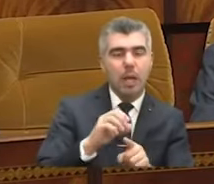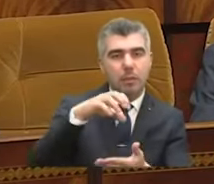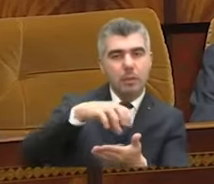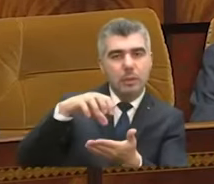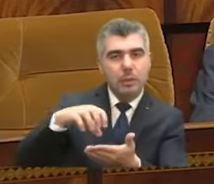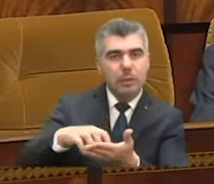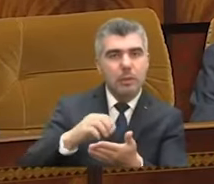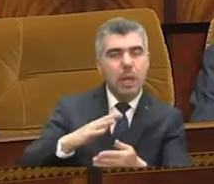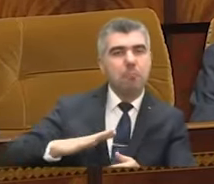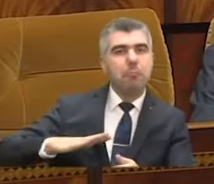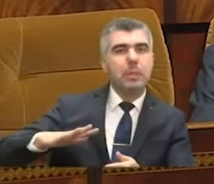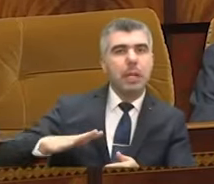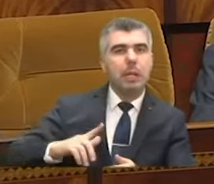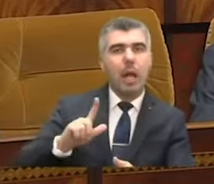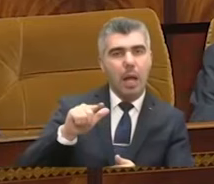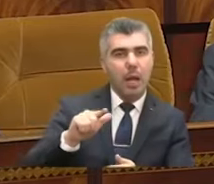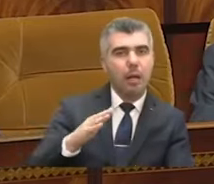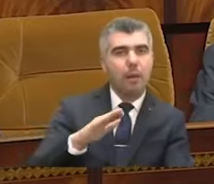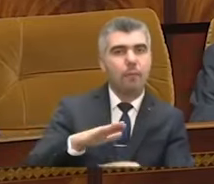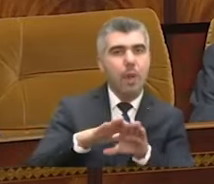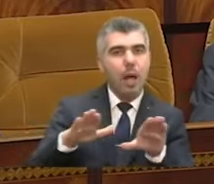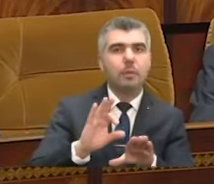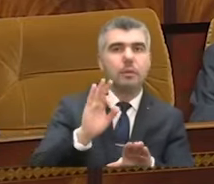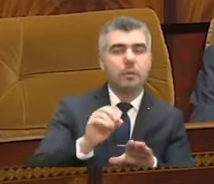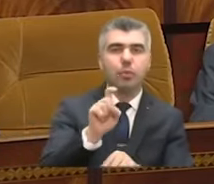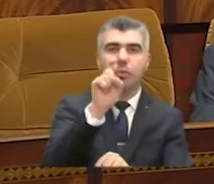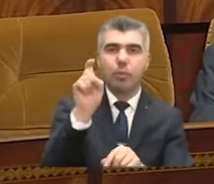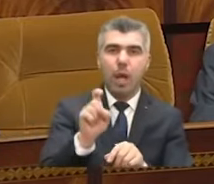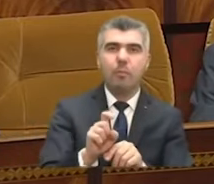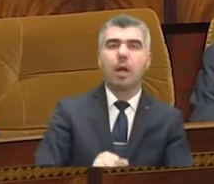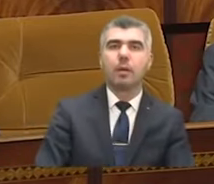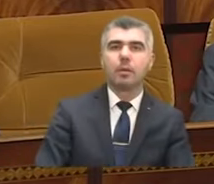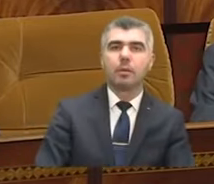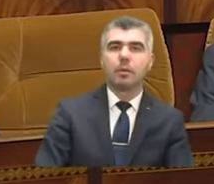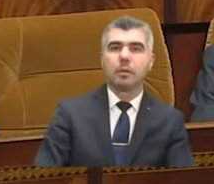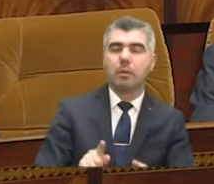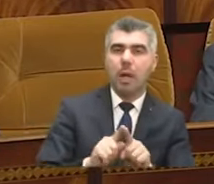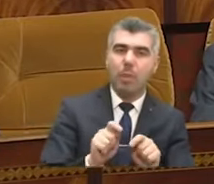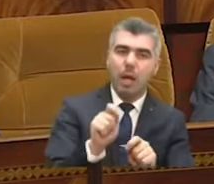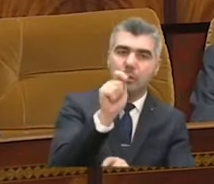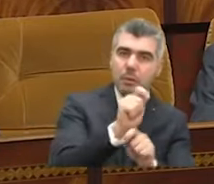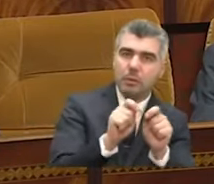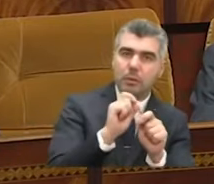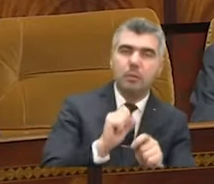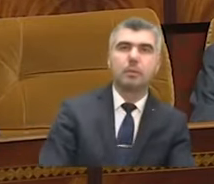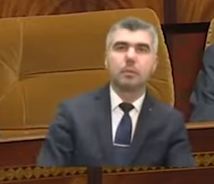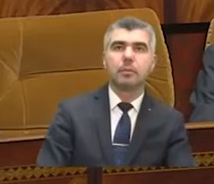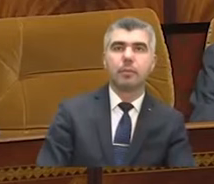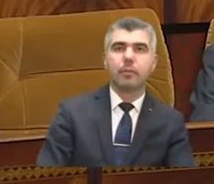الأماكن يعني في المدن اللي كاين وعاء عقاري الجماعات يديروا الصيانة،